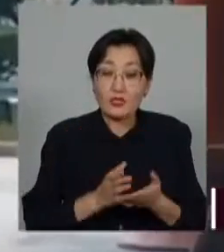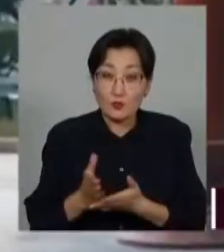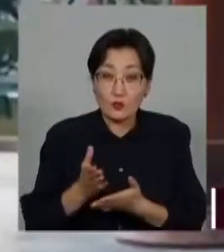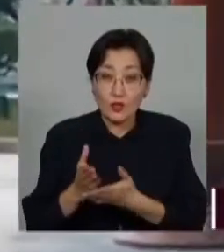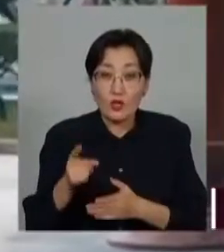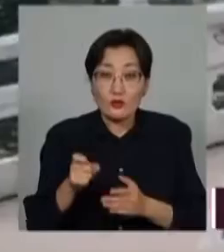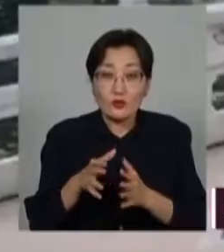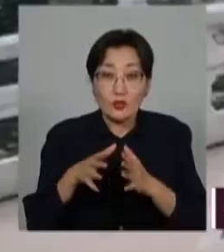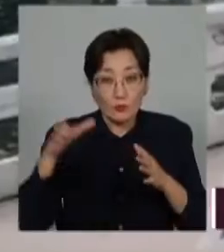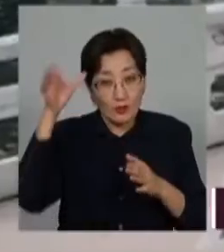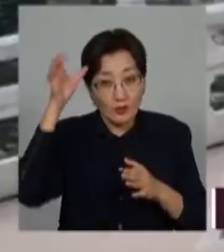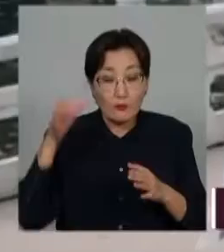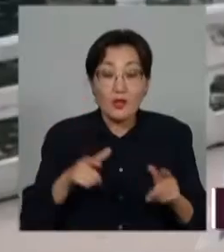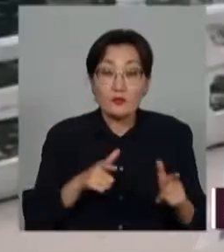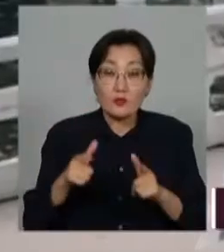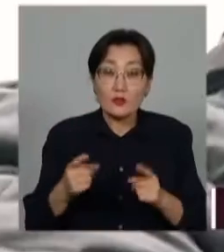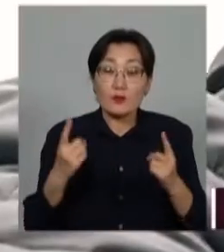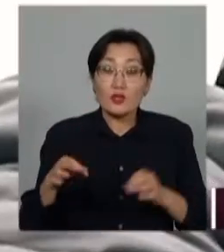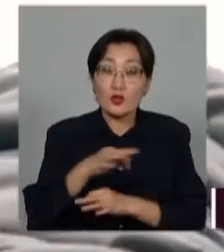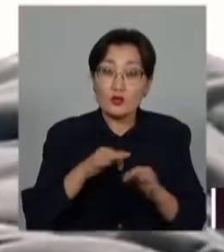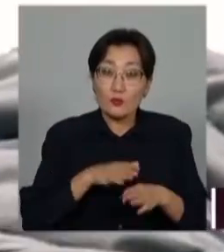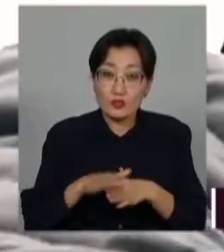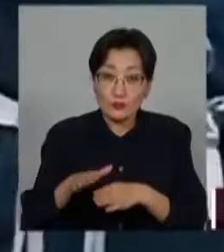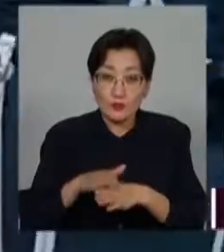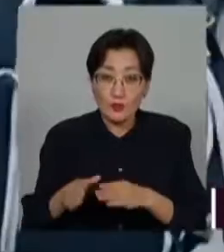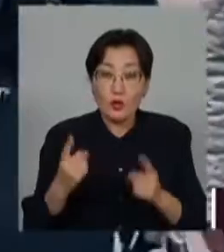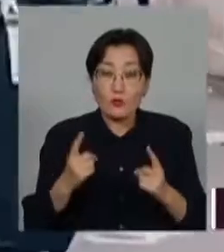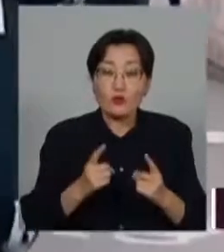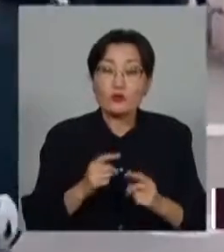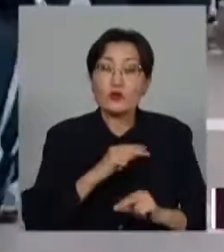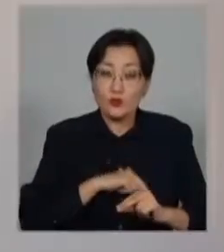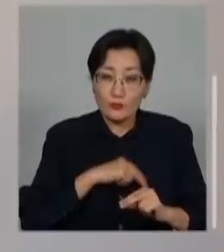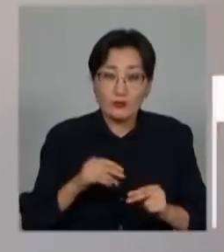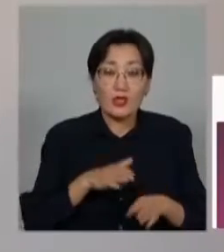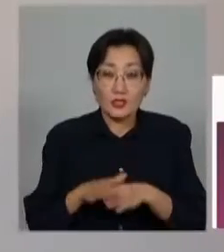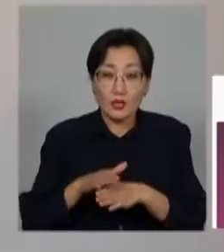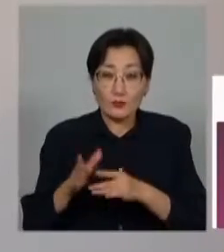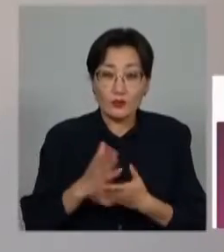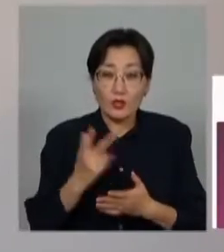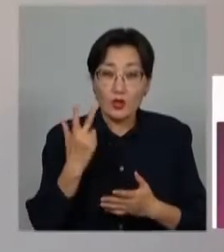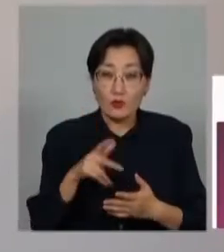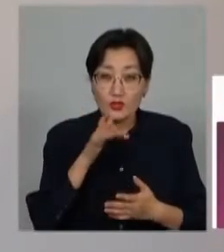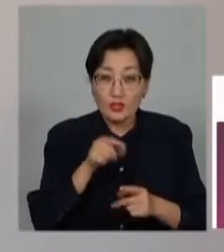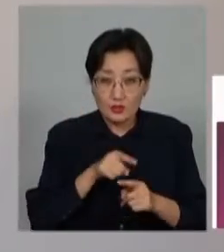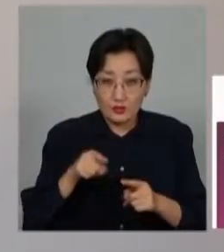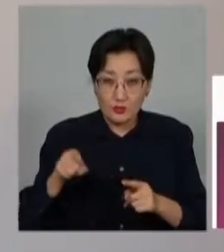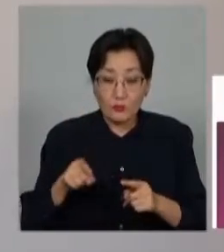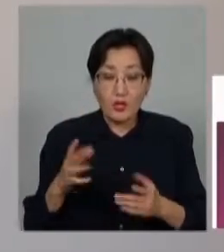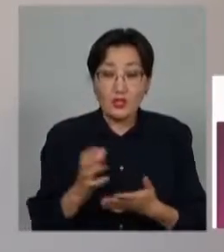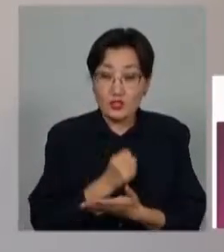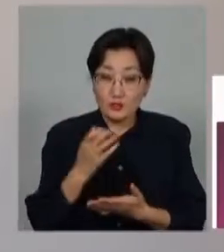салаларында жүздеген ғылыми әзірлемелер мен ірі жобаларды жүзеге асырып, зор жетістіктерге жетіп отыр. Осы 30 жылдың ішінде